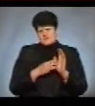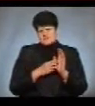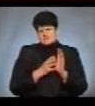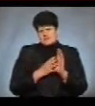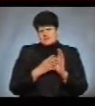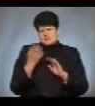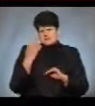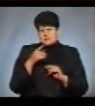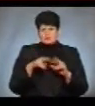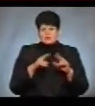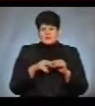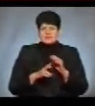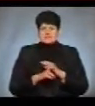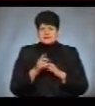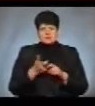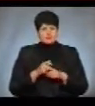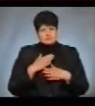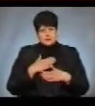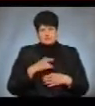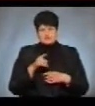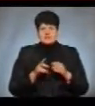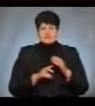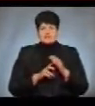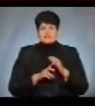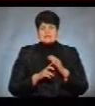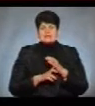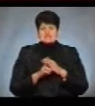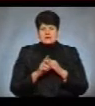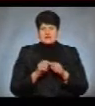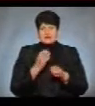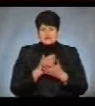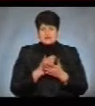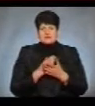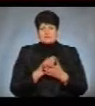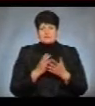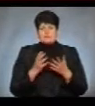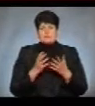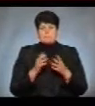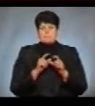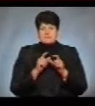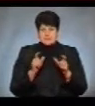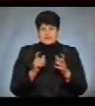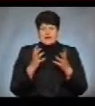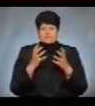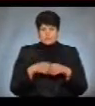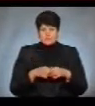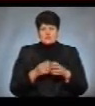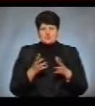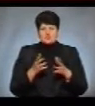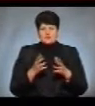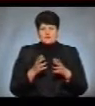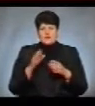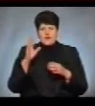українська греко-католицька. І дуже приємно, що в тій церкві встановлені прилади автоматичної персоналізації, такі, які мають бути в кінотеатрах, тобто